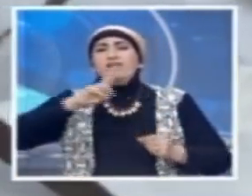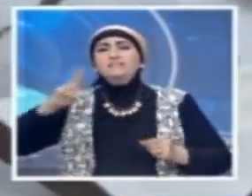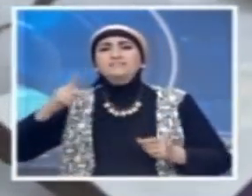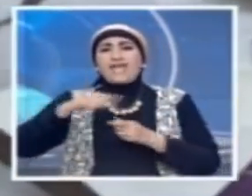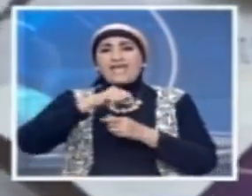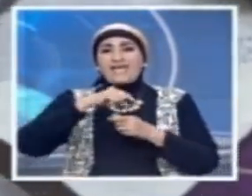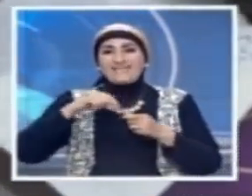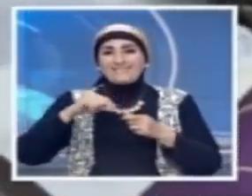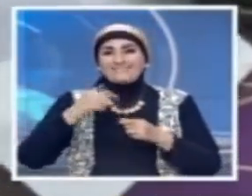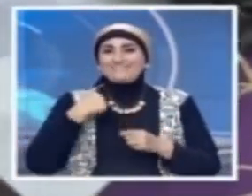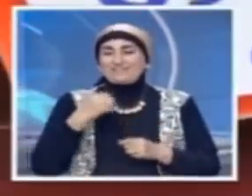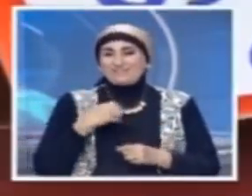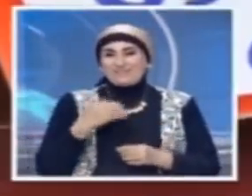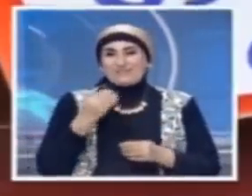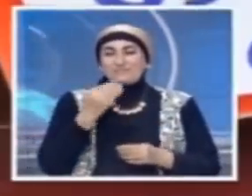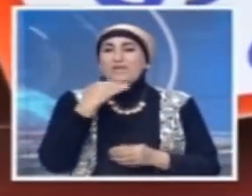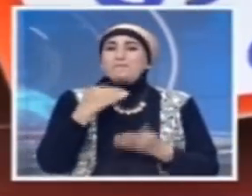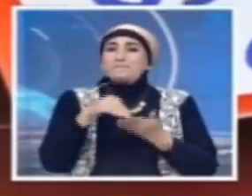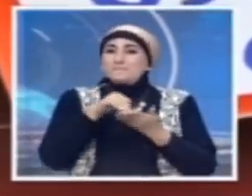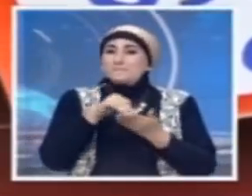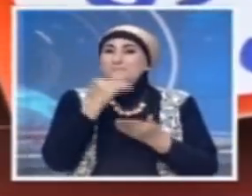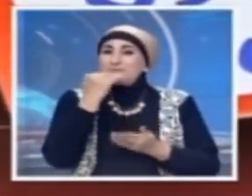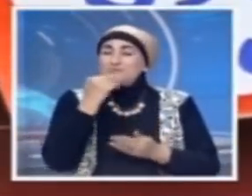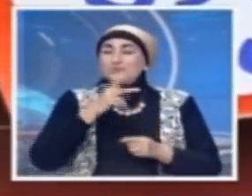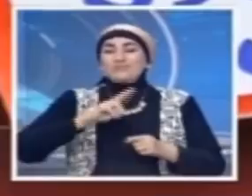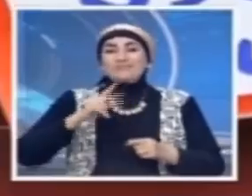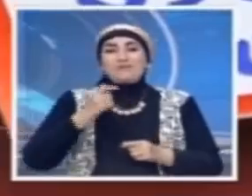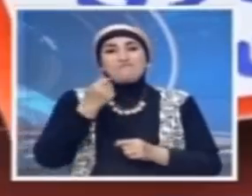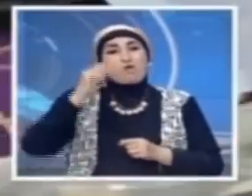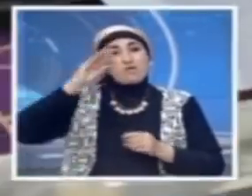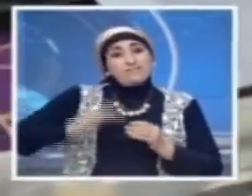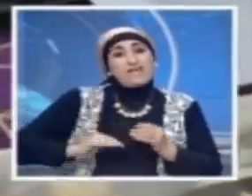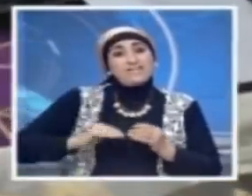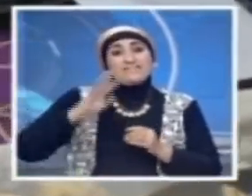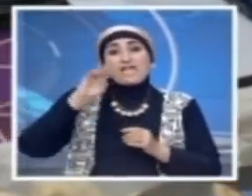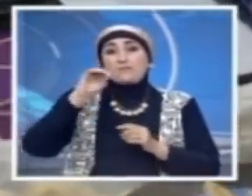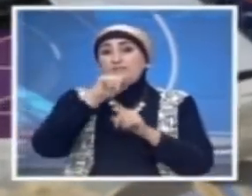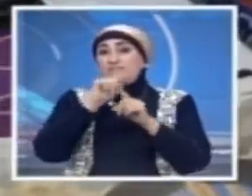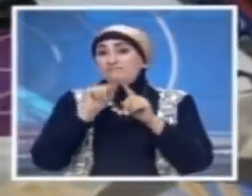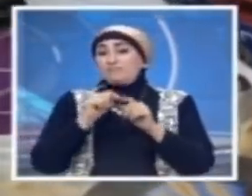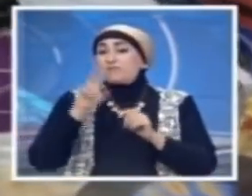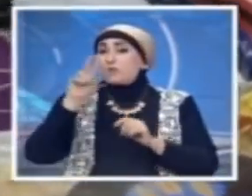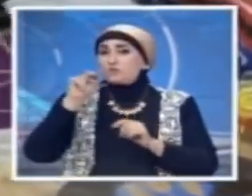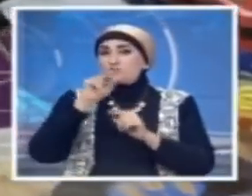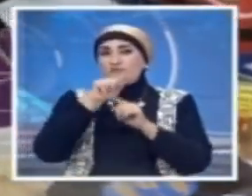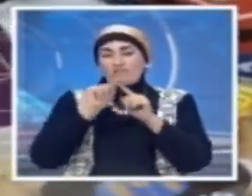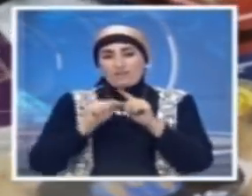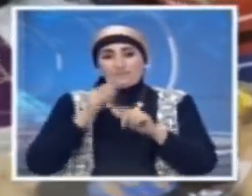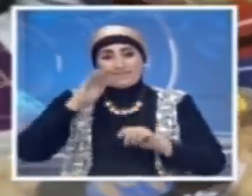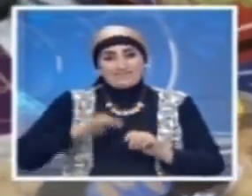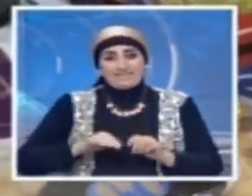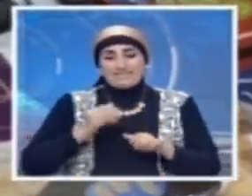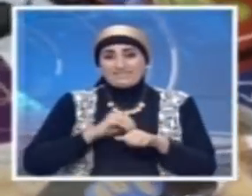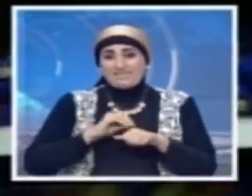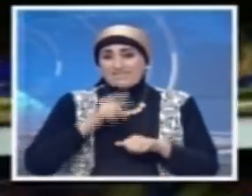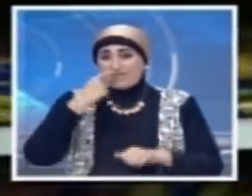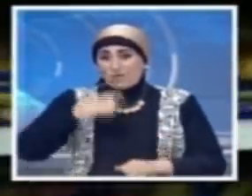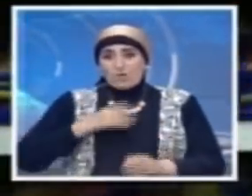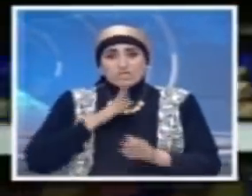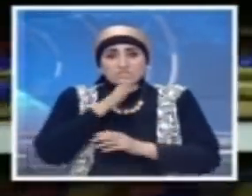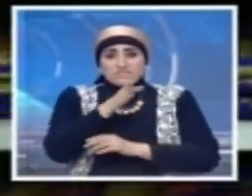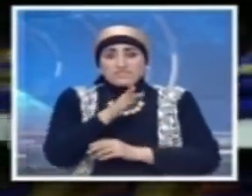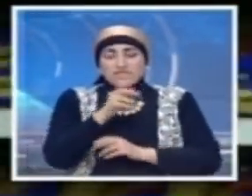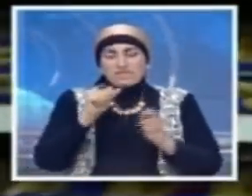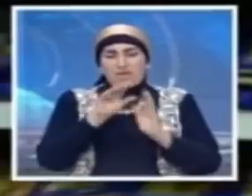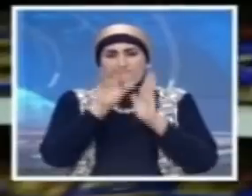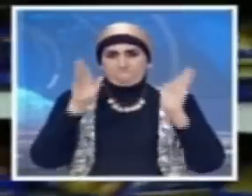الفطر من كحك وبسكويت تزينت أيضا بتلك التخفيضات التي يصل في البعض منها إلى 20%. المواطن دلوقتي يخش اي مجمع